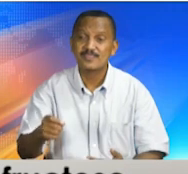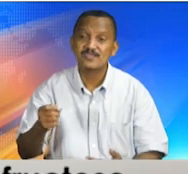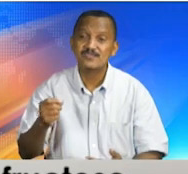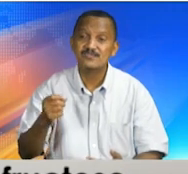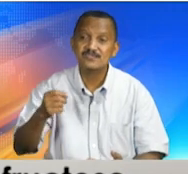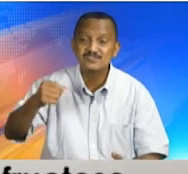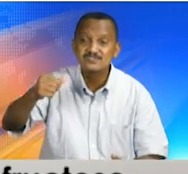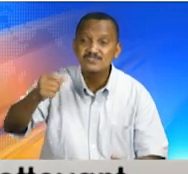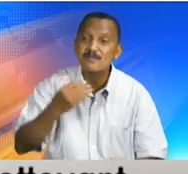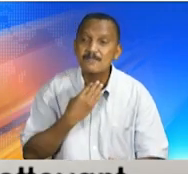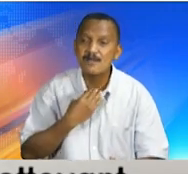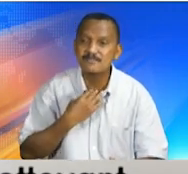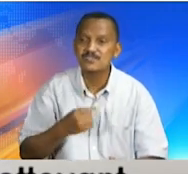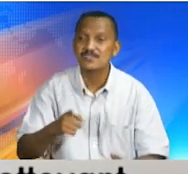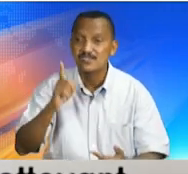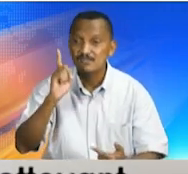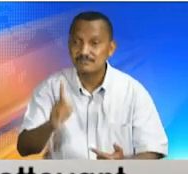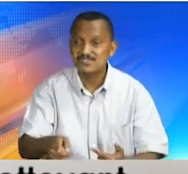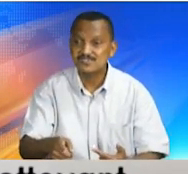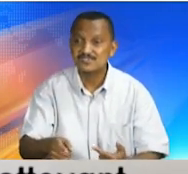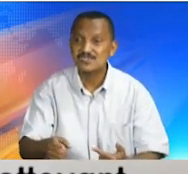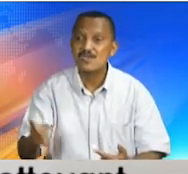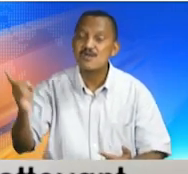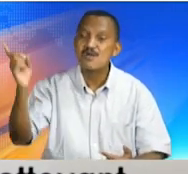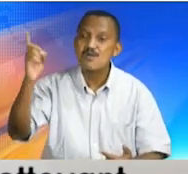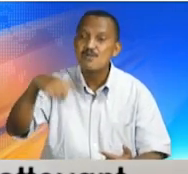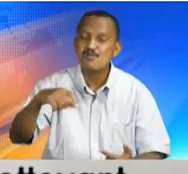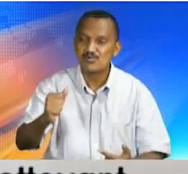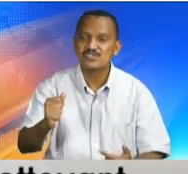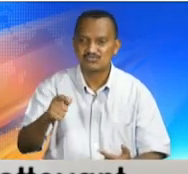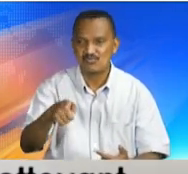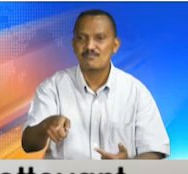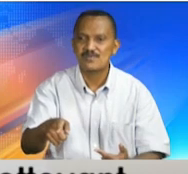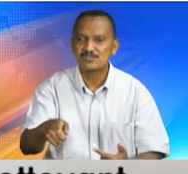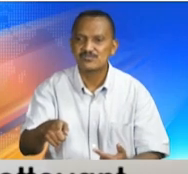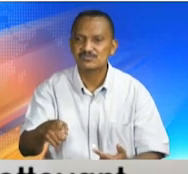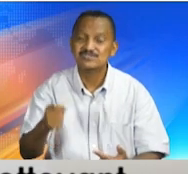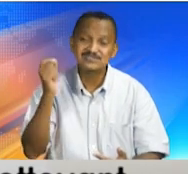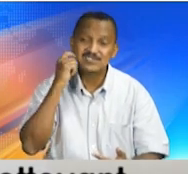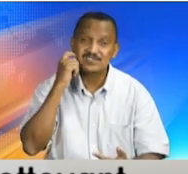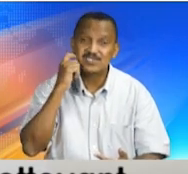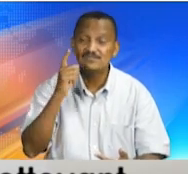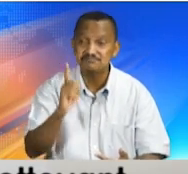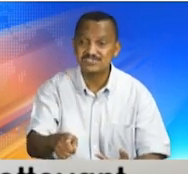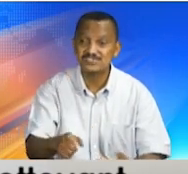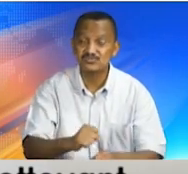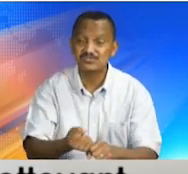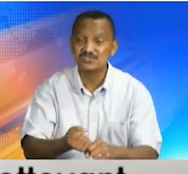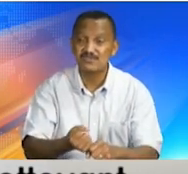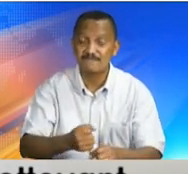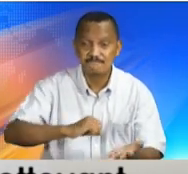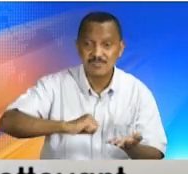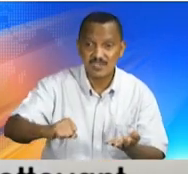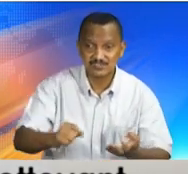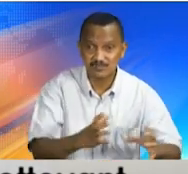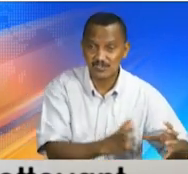ao anatin'ny Tantely. Misy ihany koa ny potassium. Ny Tantely a manana ataontsika hoe asa manokana na le